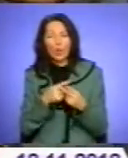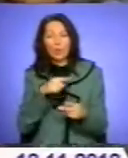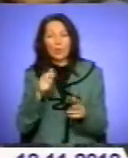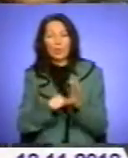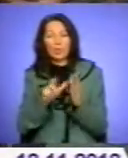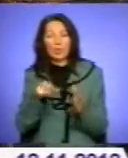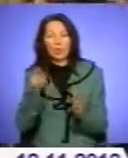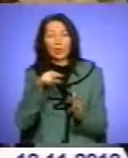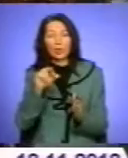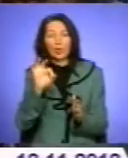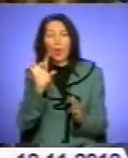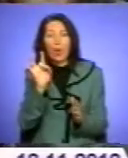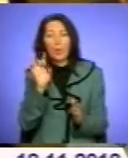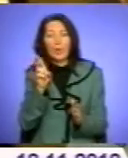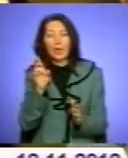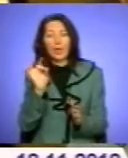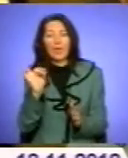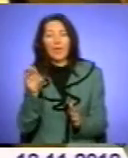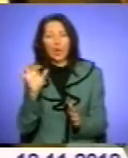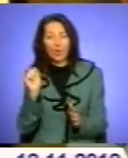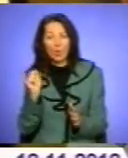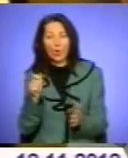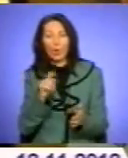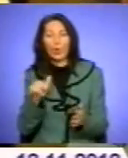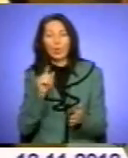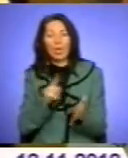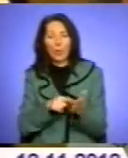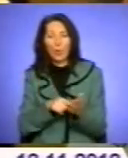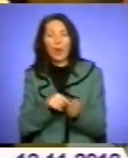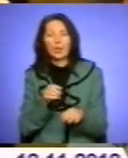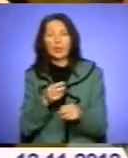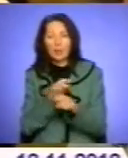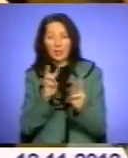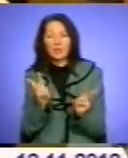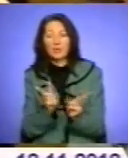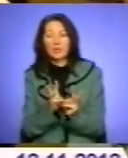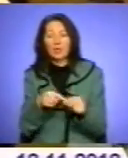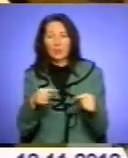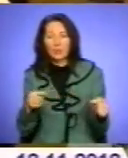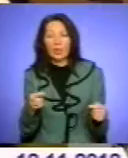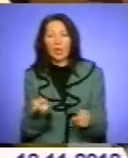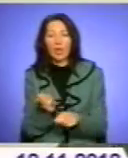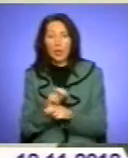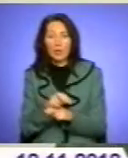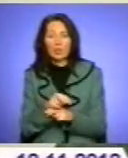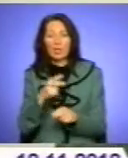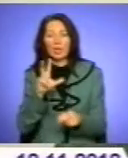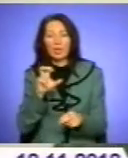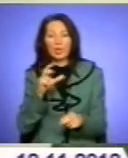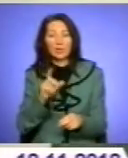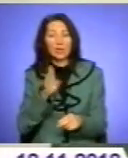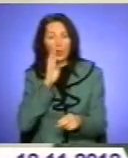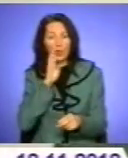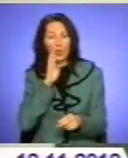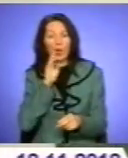куди потрапили чудотворні святощі. Прикластися до них на території закладу зібралися більше 300 ув'язнених. Духовна їжа